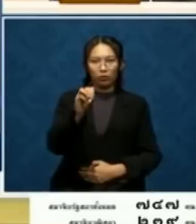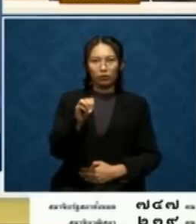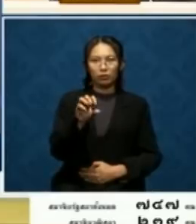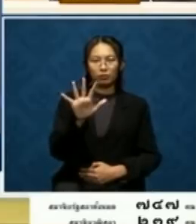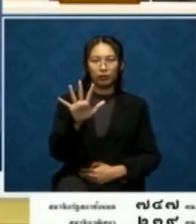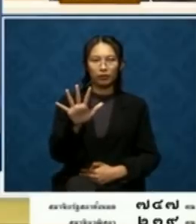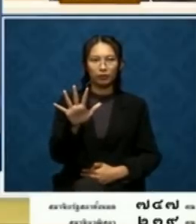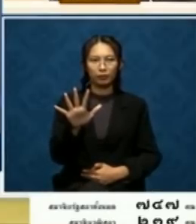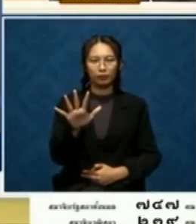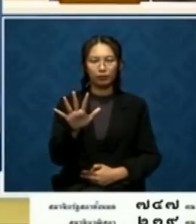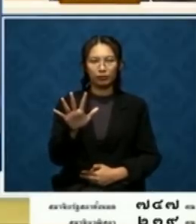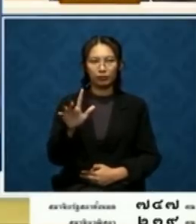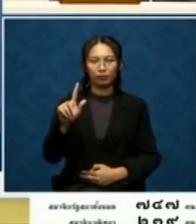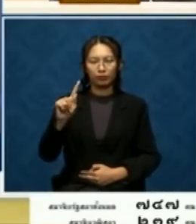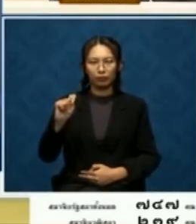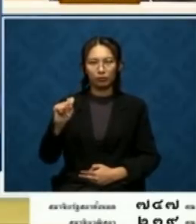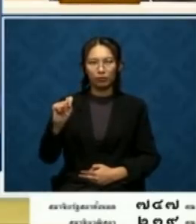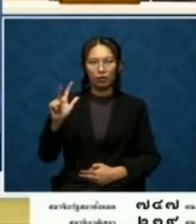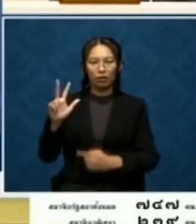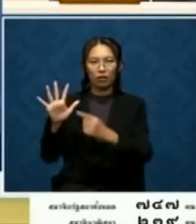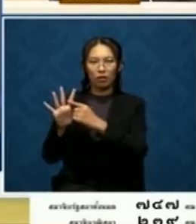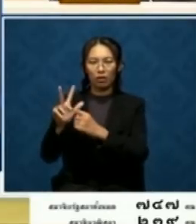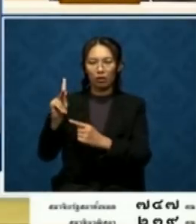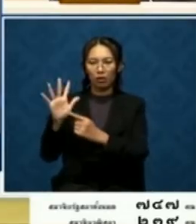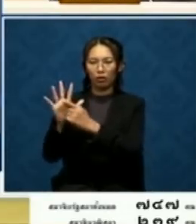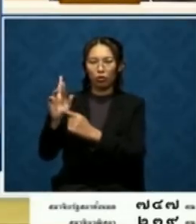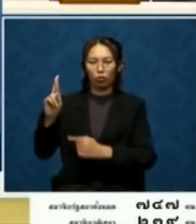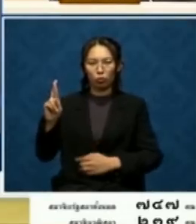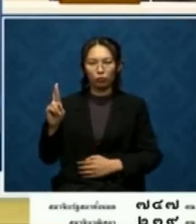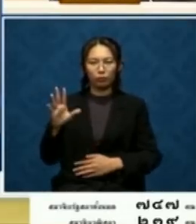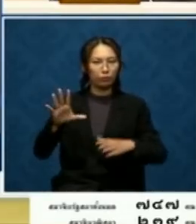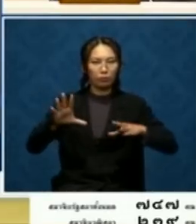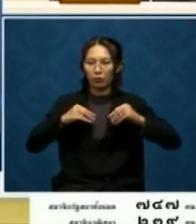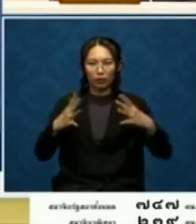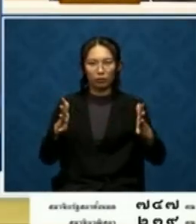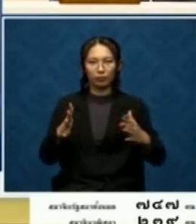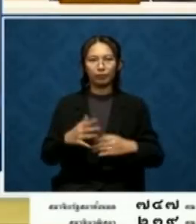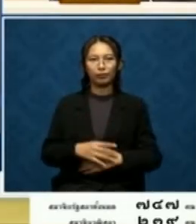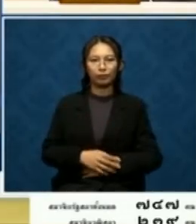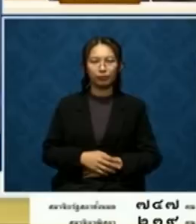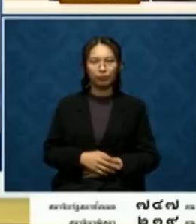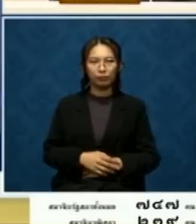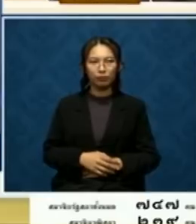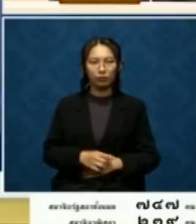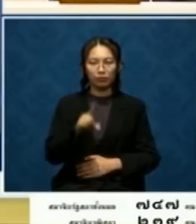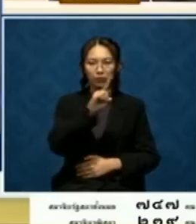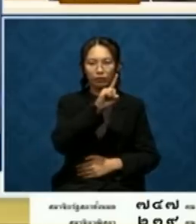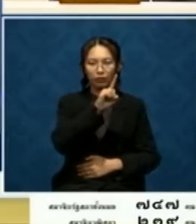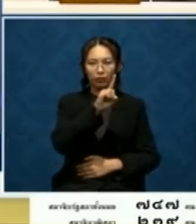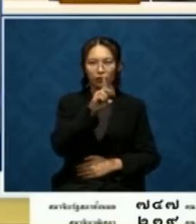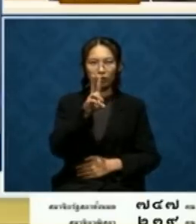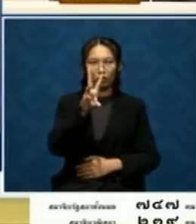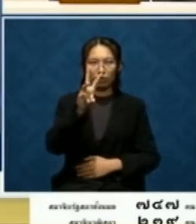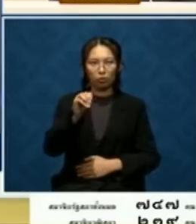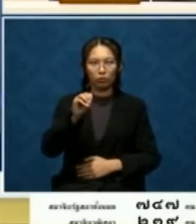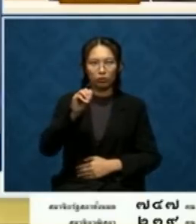จะคานกับคุณเศรษฐายังไงหรือถ้าพูดกันแบบภาษาโหดๆเขาจะคุมเศรษฐคุณเศรษฐาอย่างไรที่จะไม่ให้แบบหลุดไป